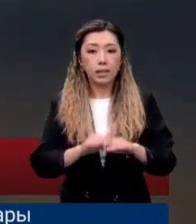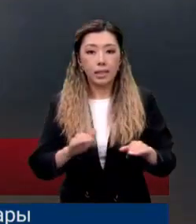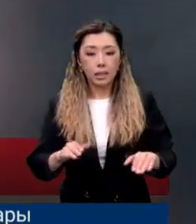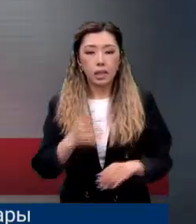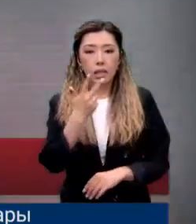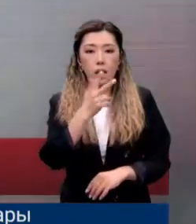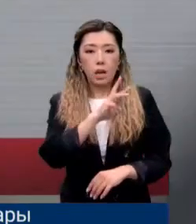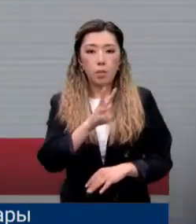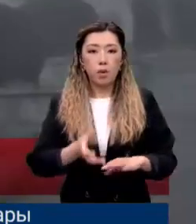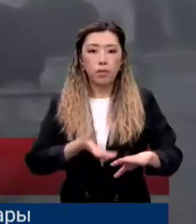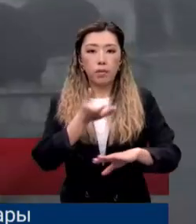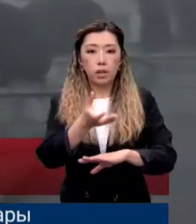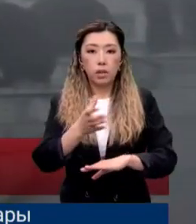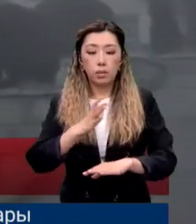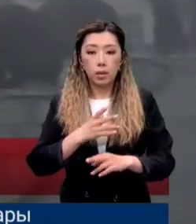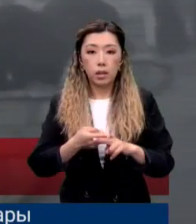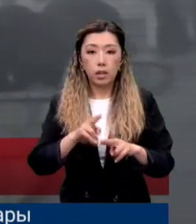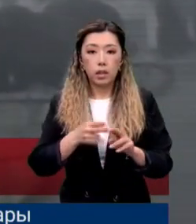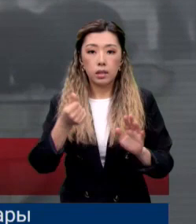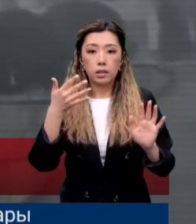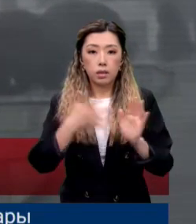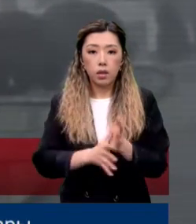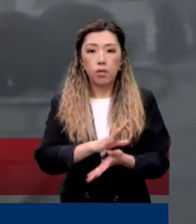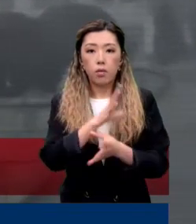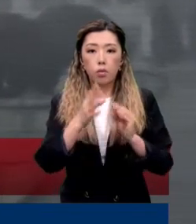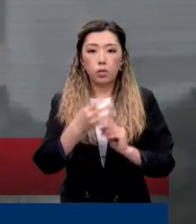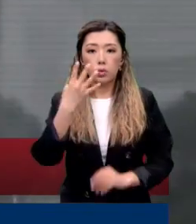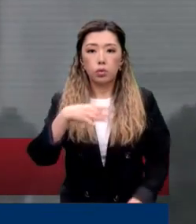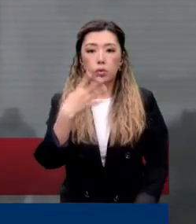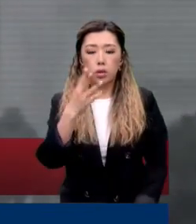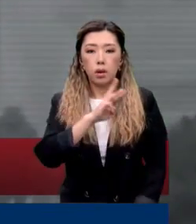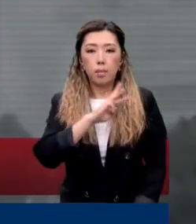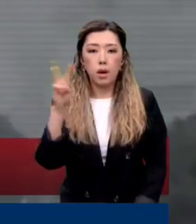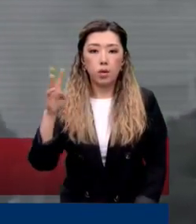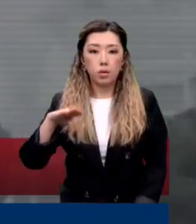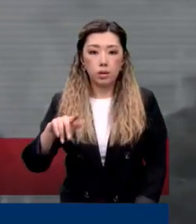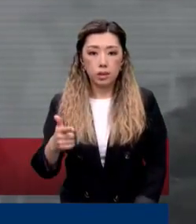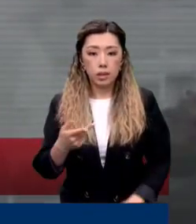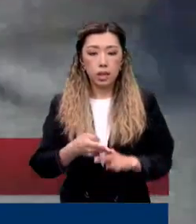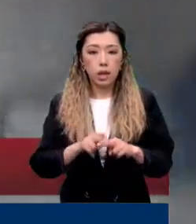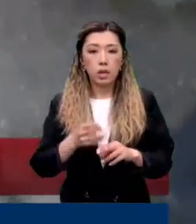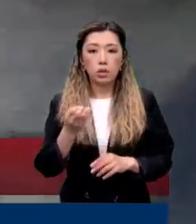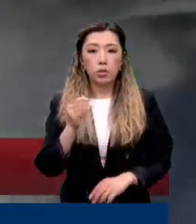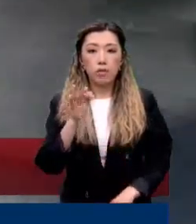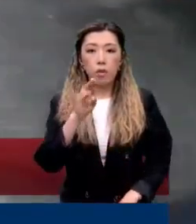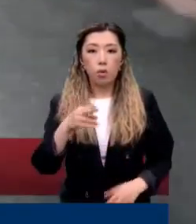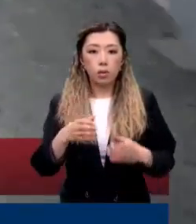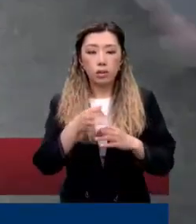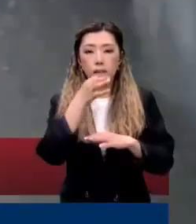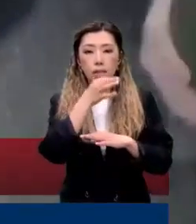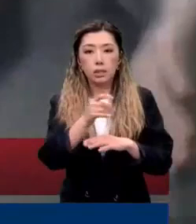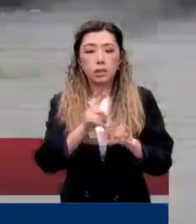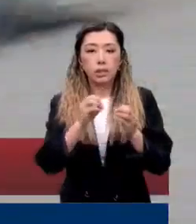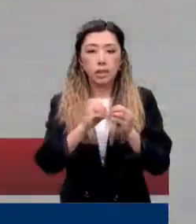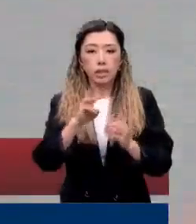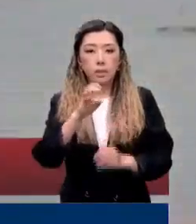каждому. Общая сумма выплат по данной категории пострадавших составила 44 миллиона тенге. Кроме того, в фонде сказали, что выделили почти 10